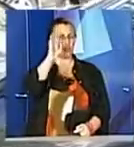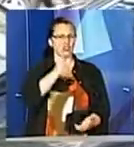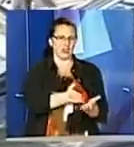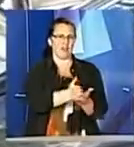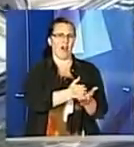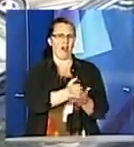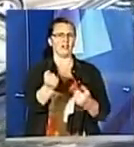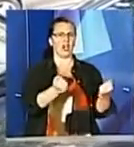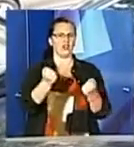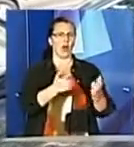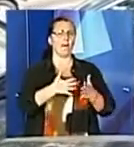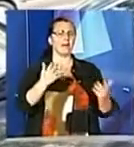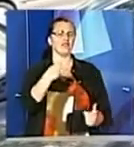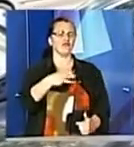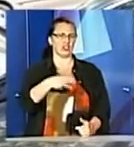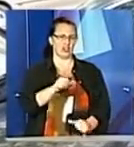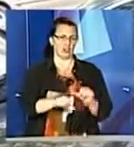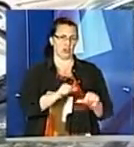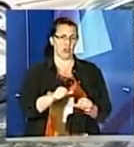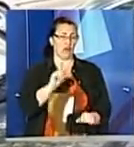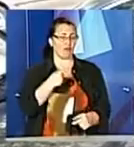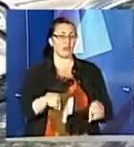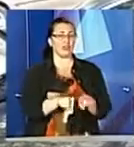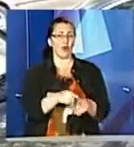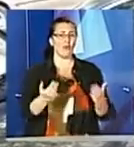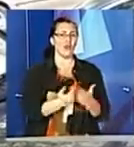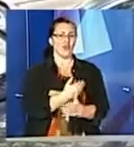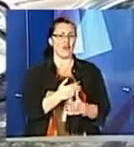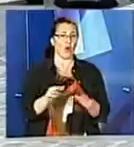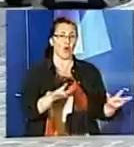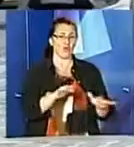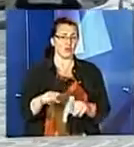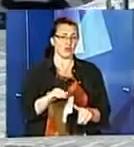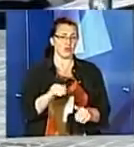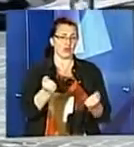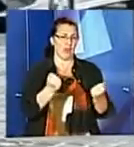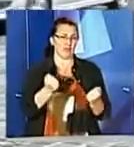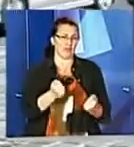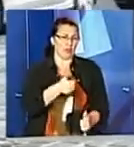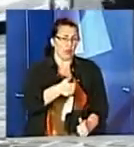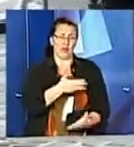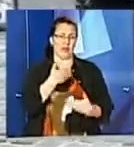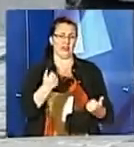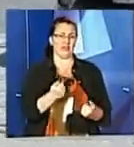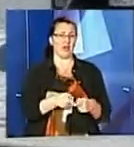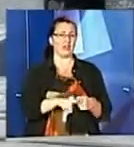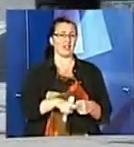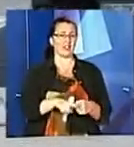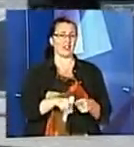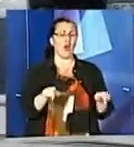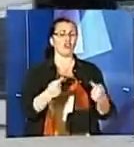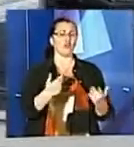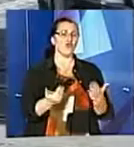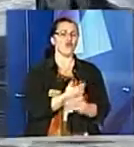понад 30 років та зізнається, в такому новому русі автомобілів він не бачить нічого доброго, адже, на його думку, це створить нові проблеми